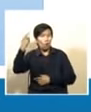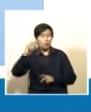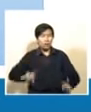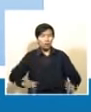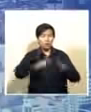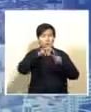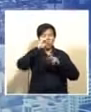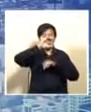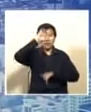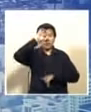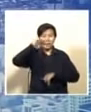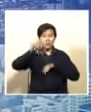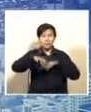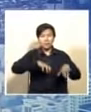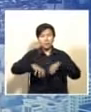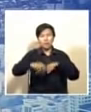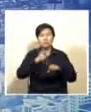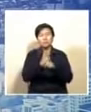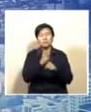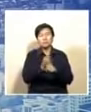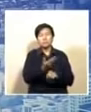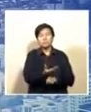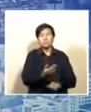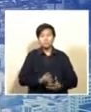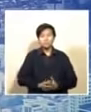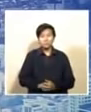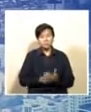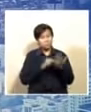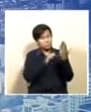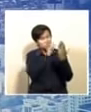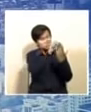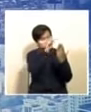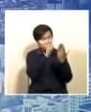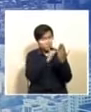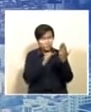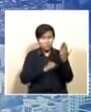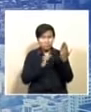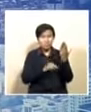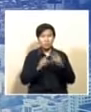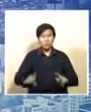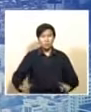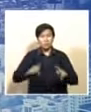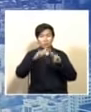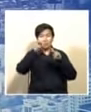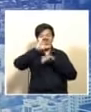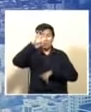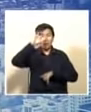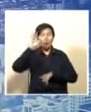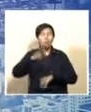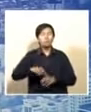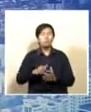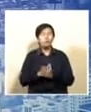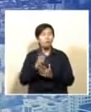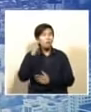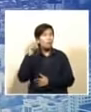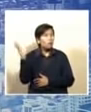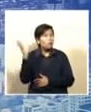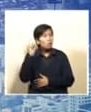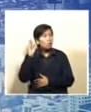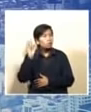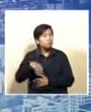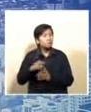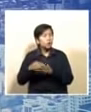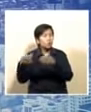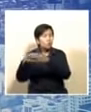อสักครู่นี้ท่านปลัดกระทรวงสาธารณสุขได้รายงานให้กับพี่น้องประชาชนไปแล้วว่าความจำเป็นด้านสาธารณสุขที่สำคัญที่